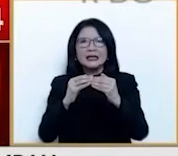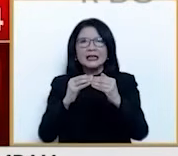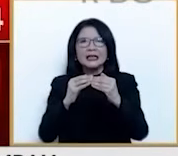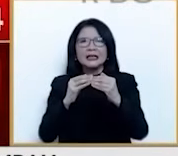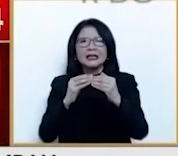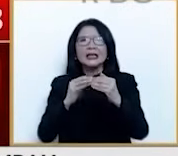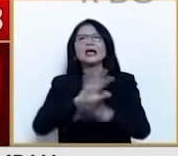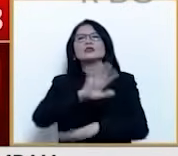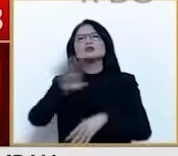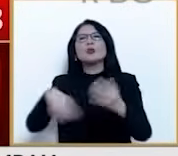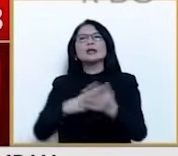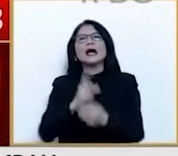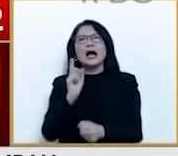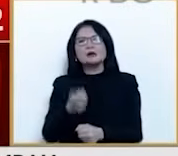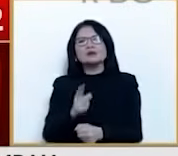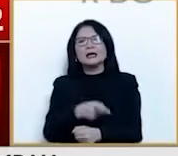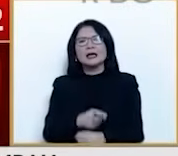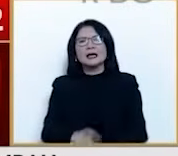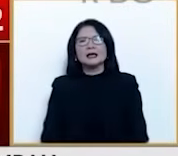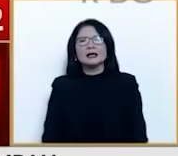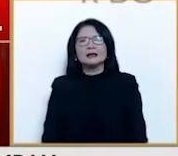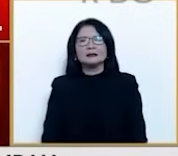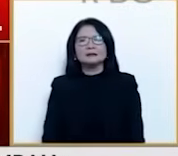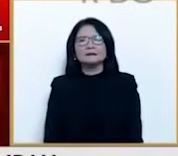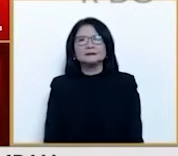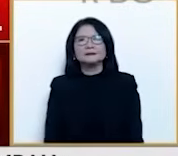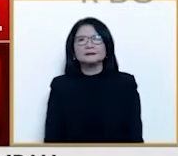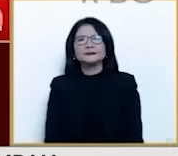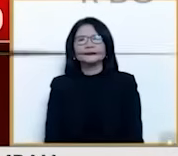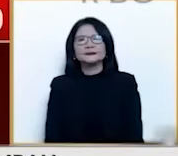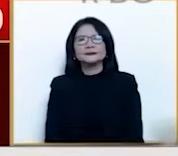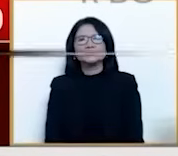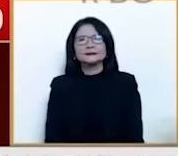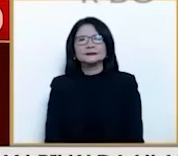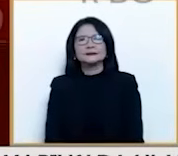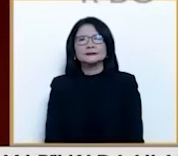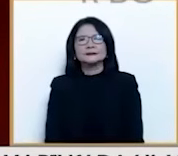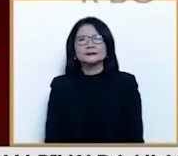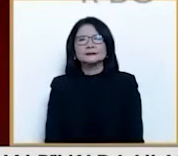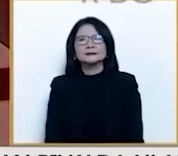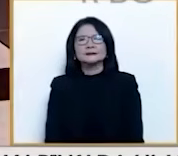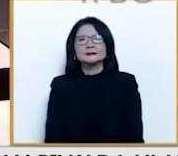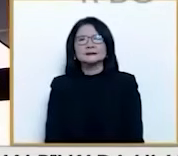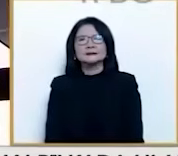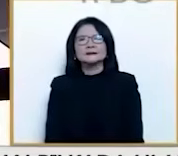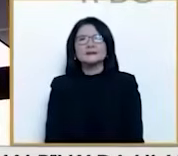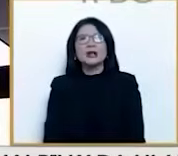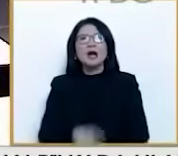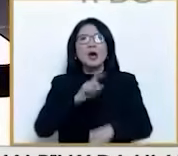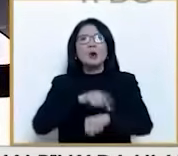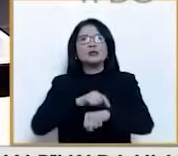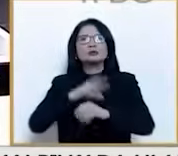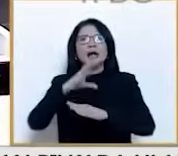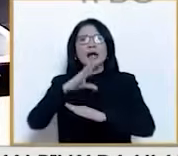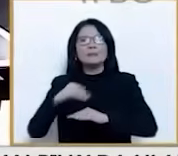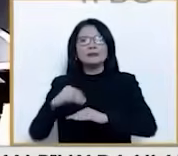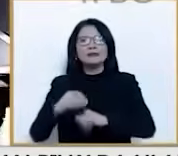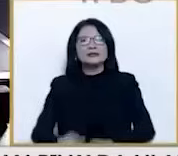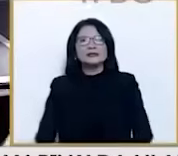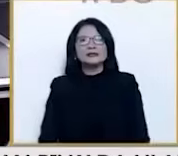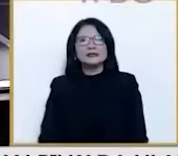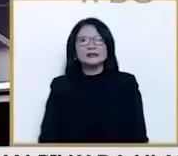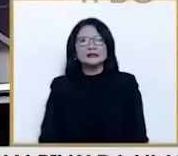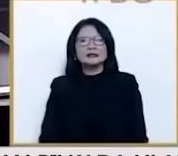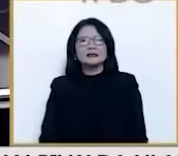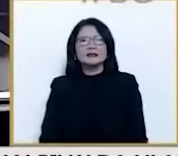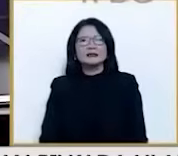ruang harus hadir di kawasan giant sea wall. Terima kasih. Baik, waktu sudah habis. Berikutnya kami berikan